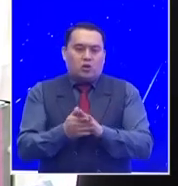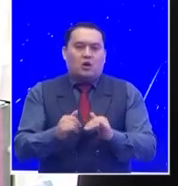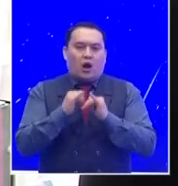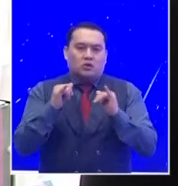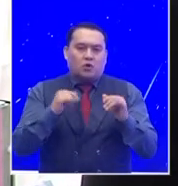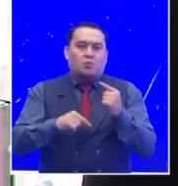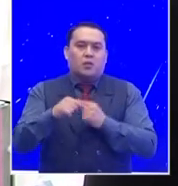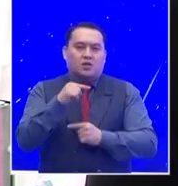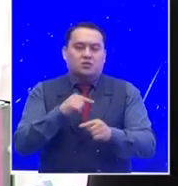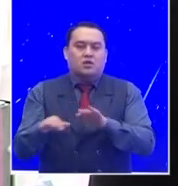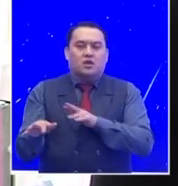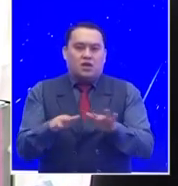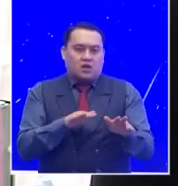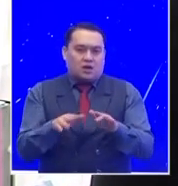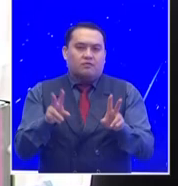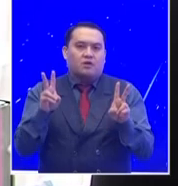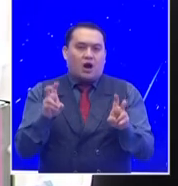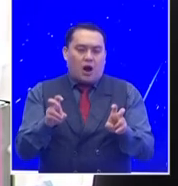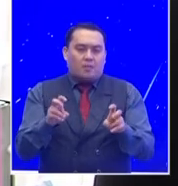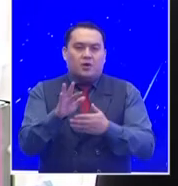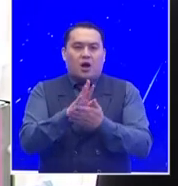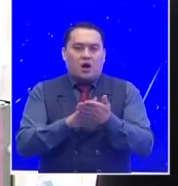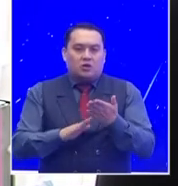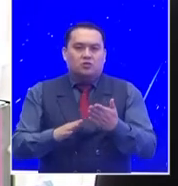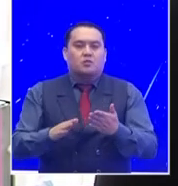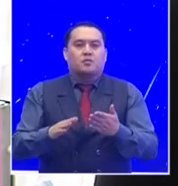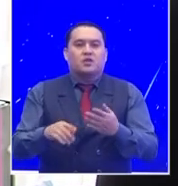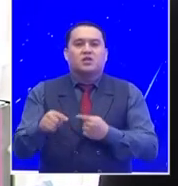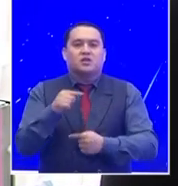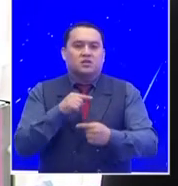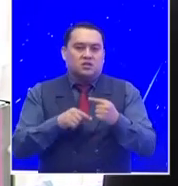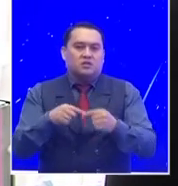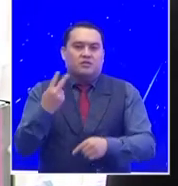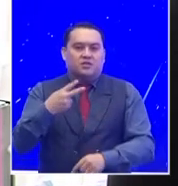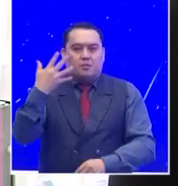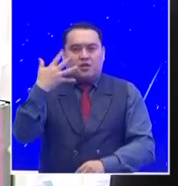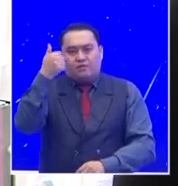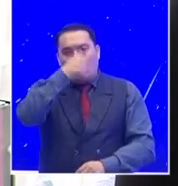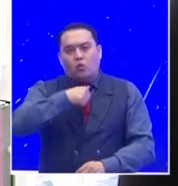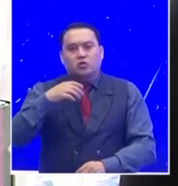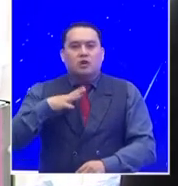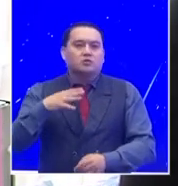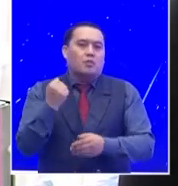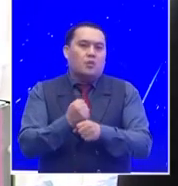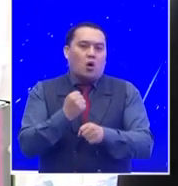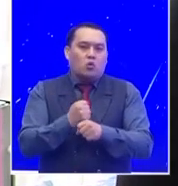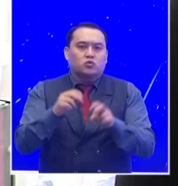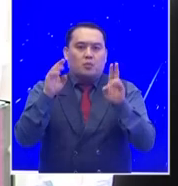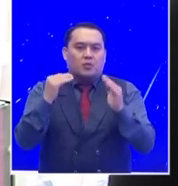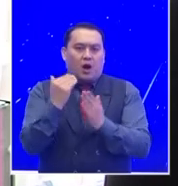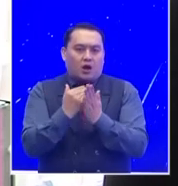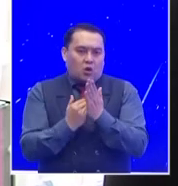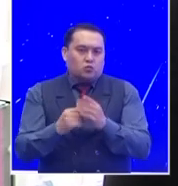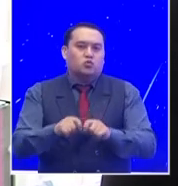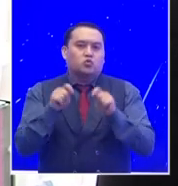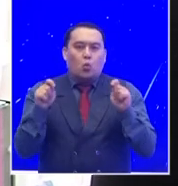развития предпринимательской деятельности. В рамках продления программы дорожной карты бизнеса до 2025 года разработана концепция программы,